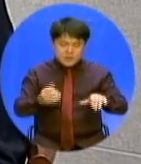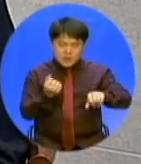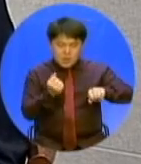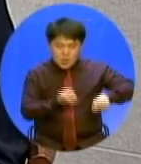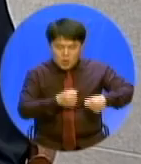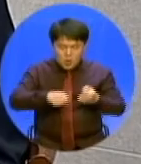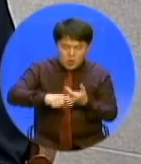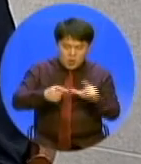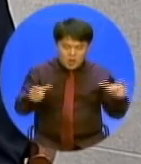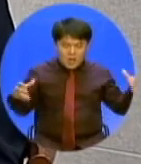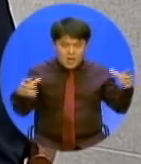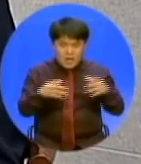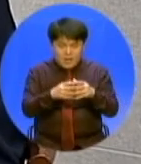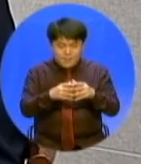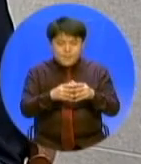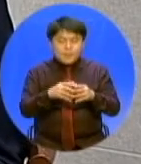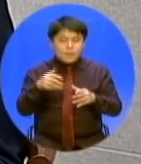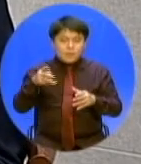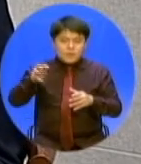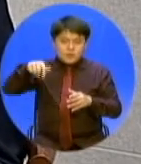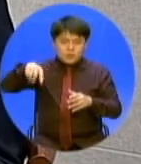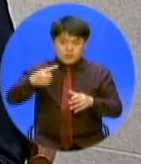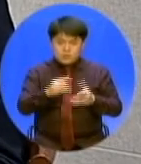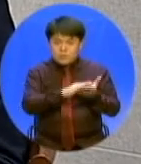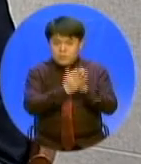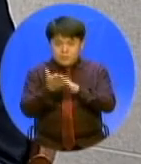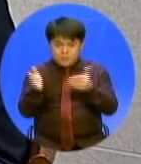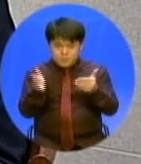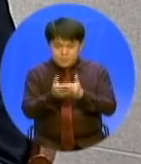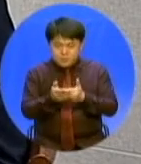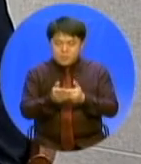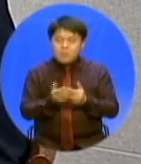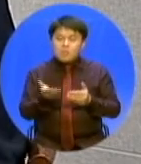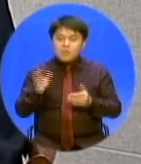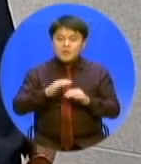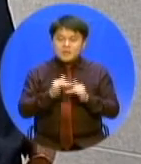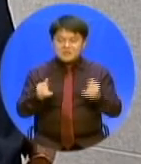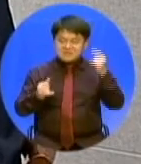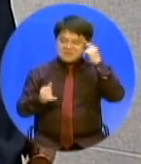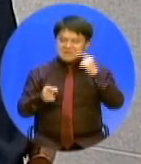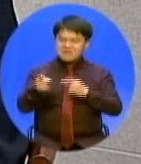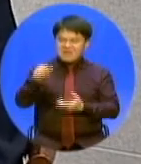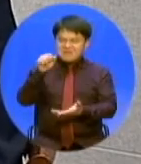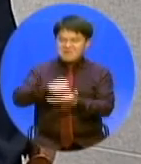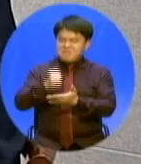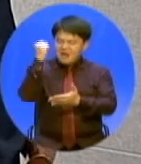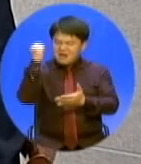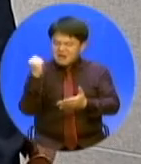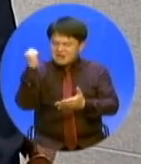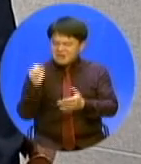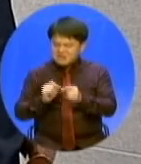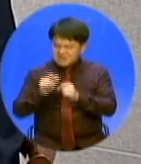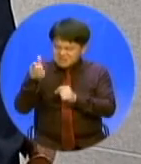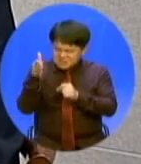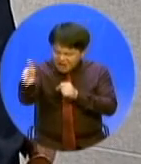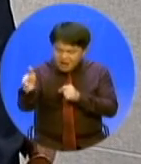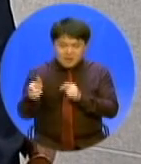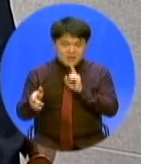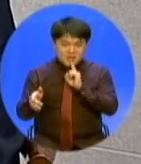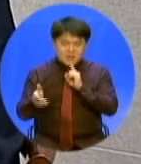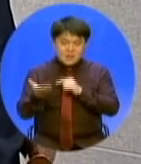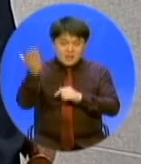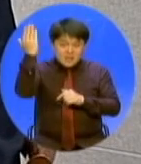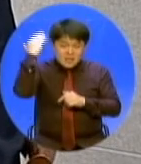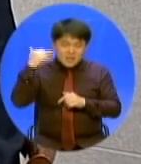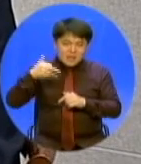갖췄는데도 불구하고 많은 사람들이 카지노만 생각을 합니다. 특히 이, 그 당시에 카지노에 대한